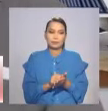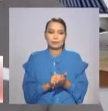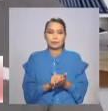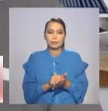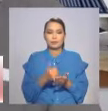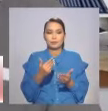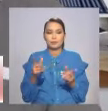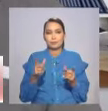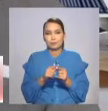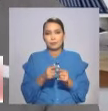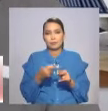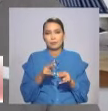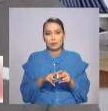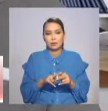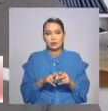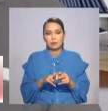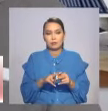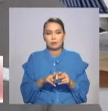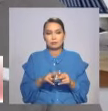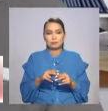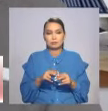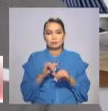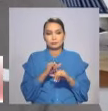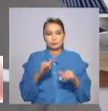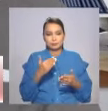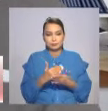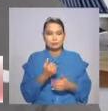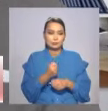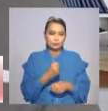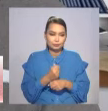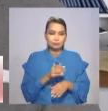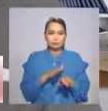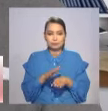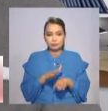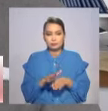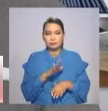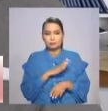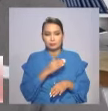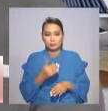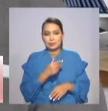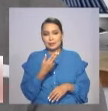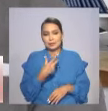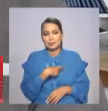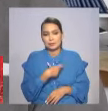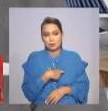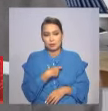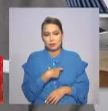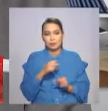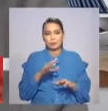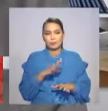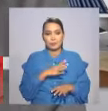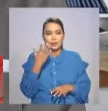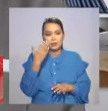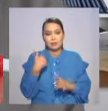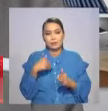нравится, что я могу, например, нарезать резьбу, сделать загон сам для себя. Может быть, когда я